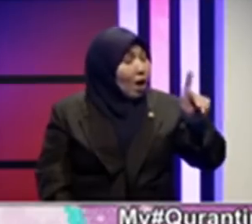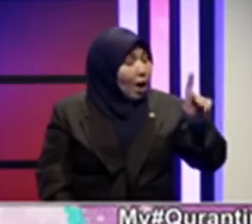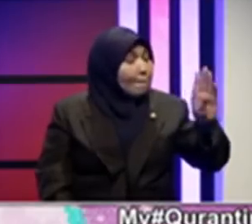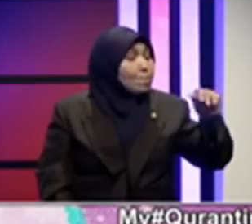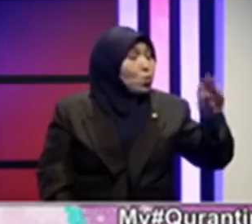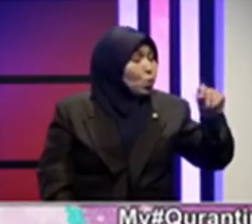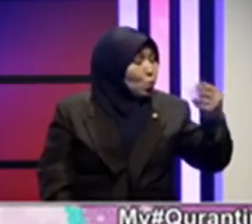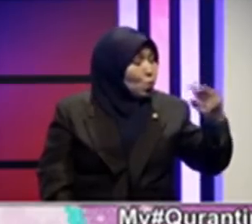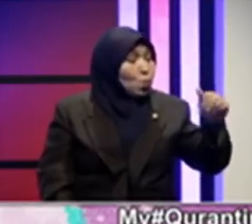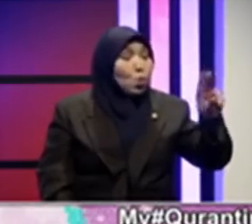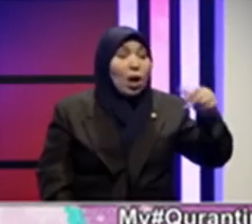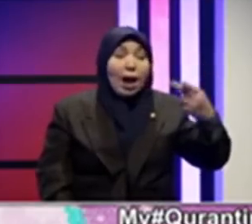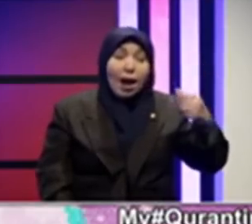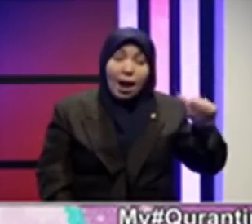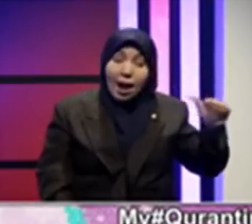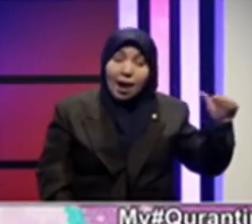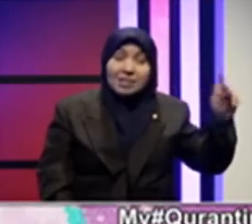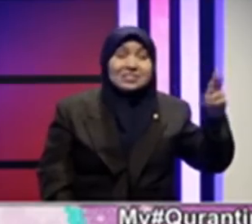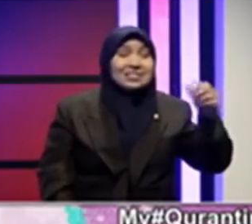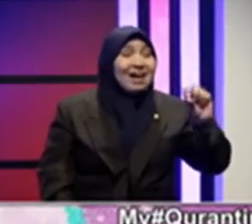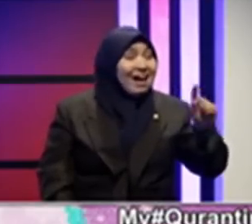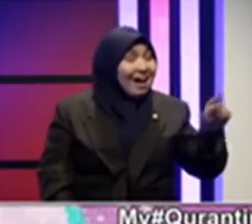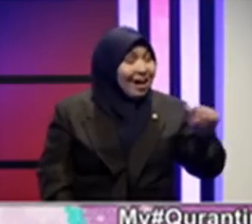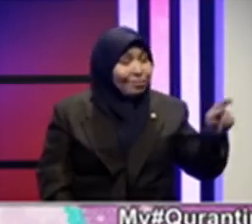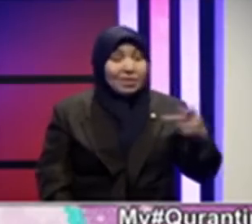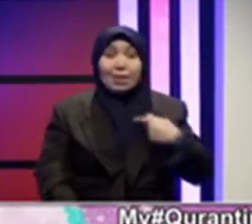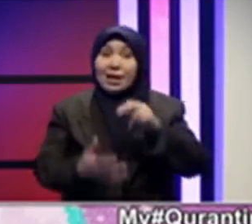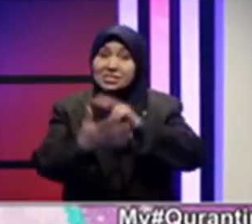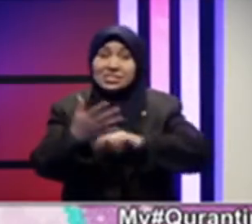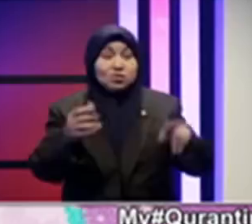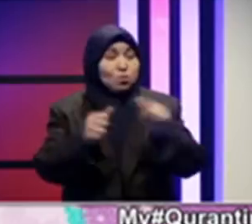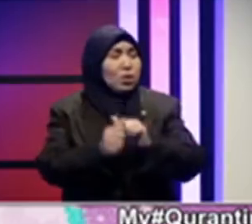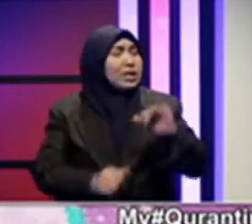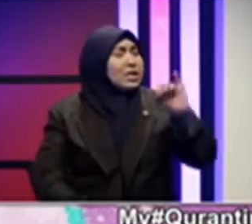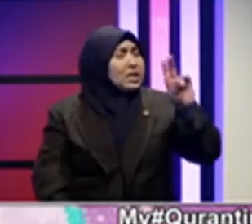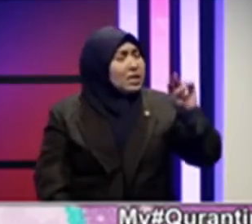fa'buduhu hadza. Okey, kita baca semua.